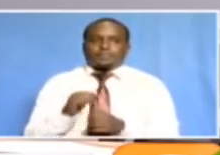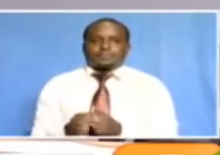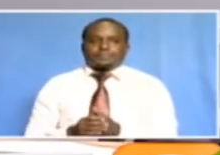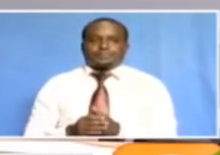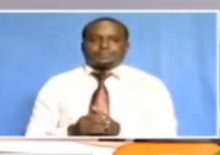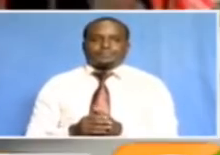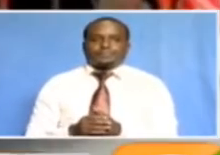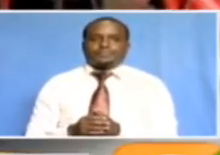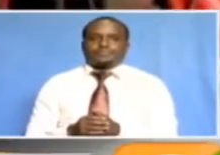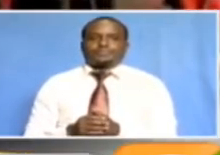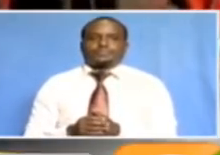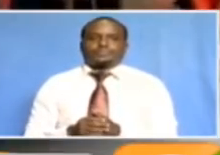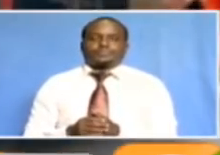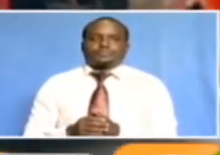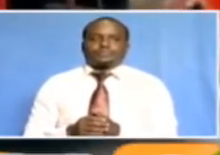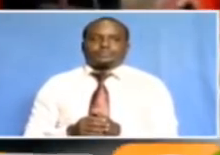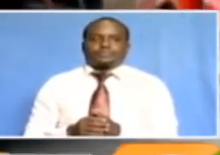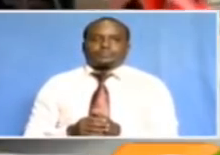zaidi.